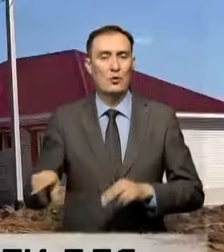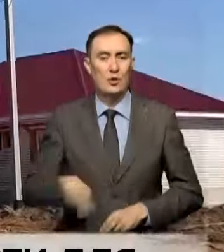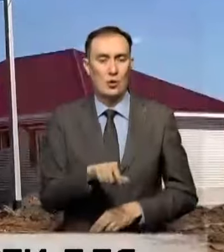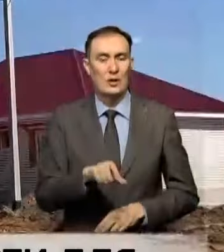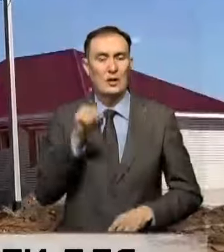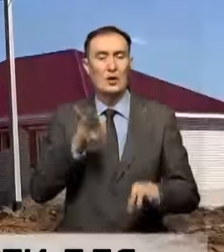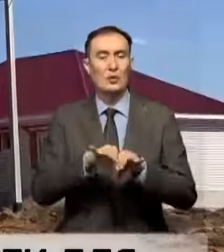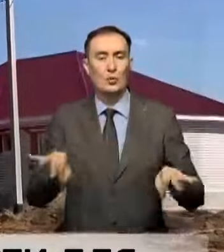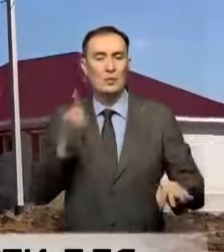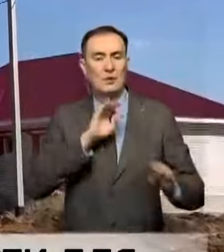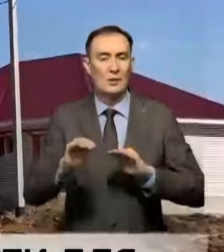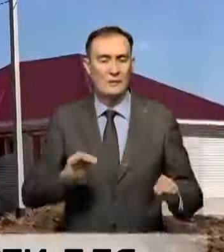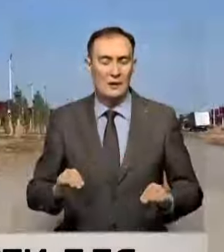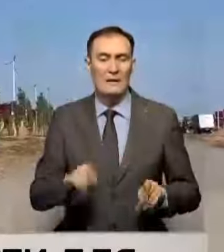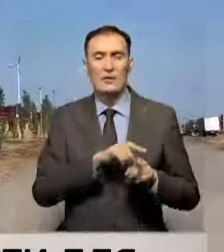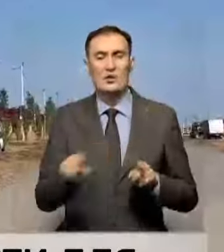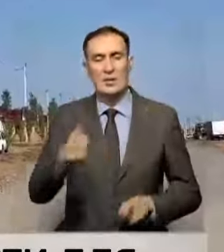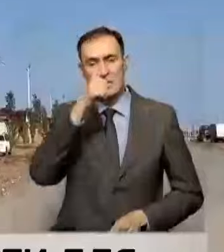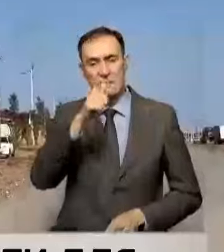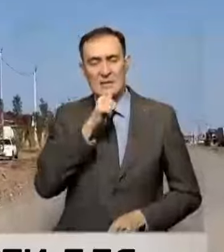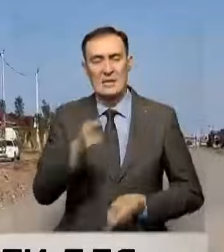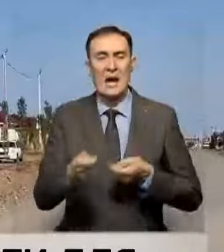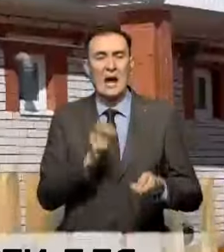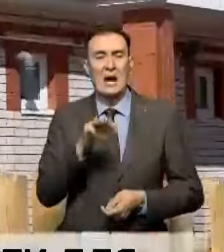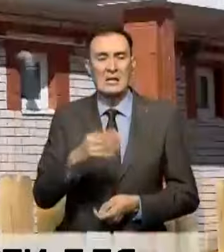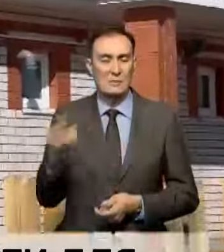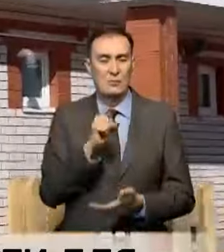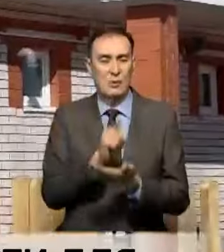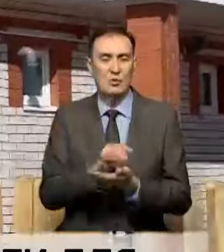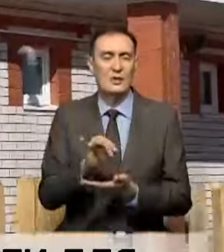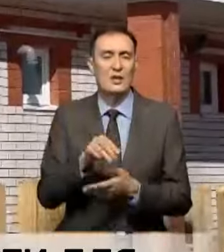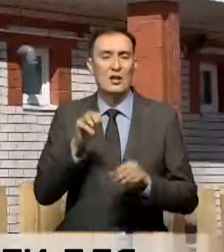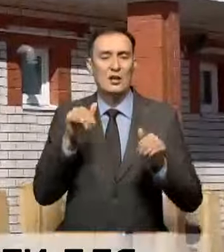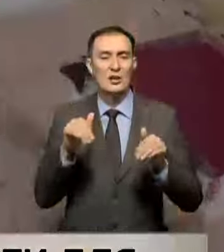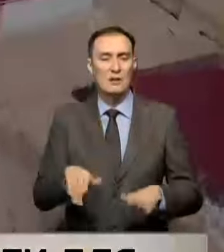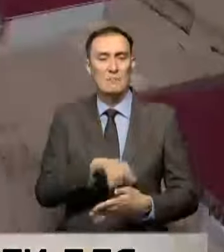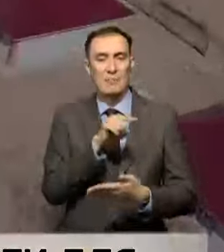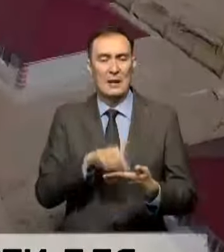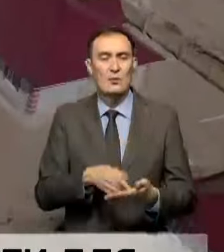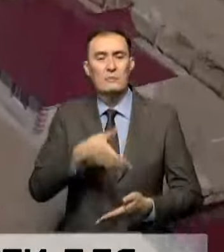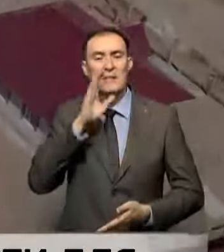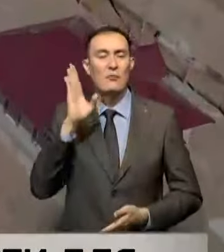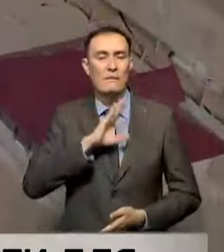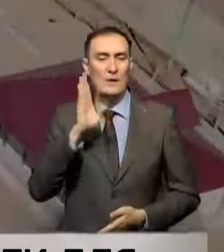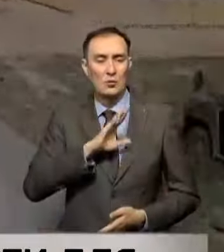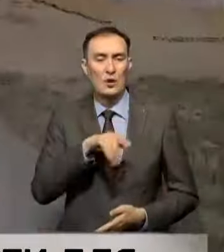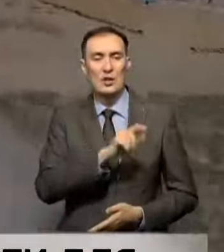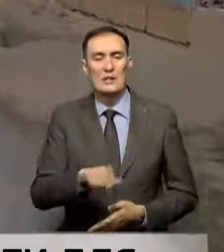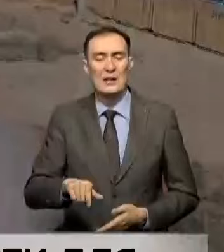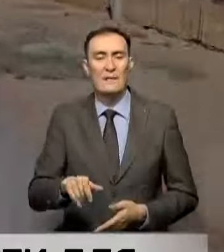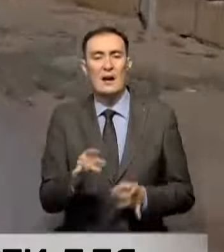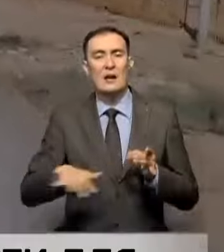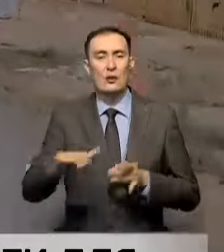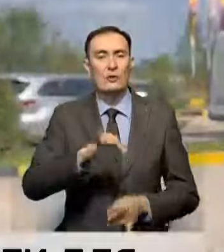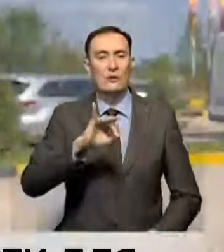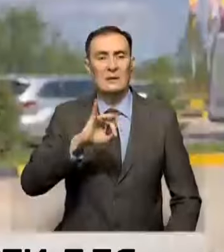и инженерных сетей. В течение месяца акимату поручено решить и проблему снабжения питьевой водой жителей Иргизского